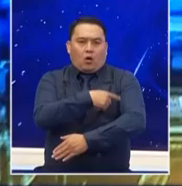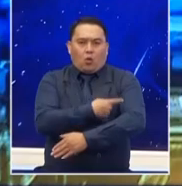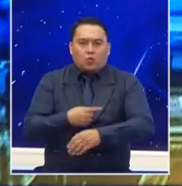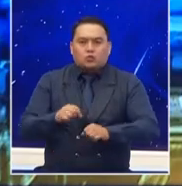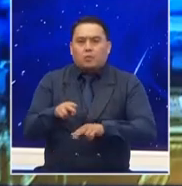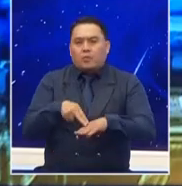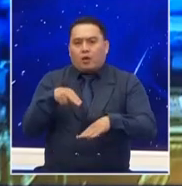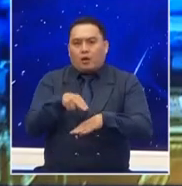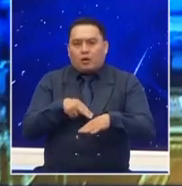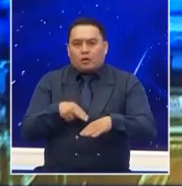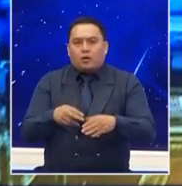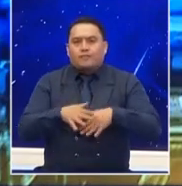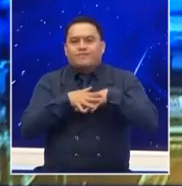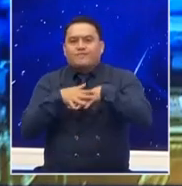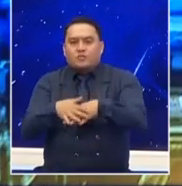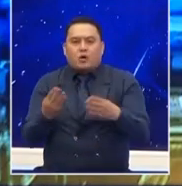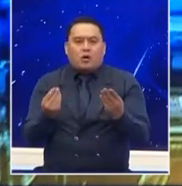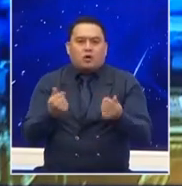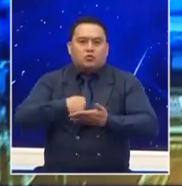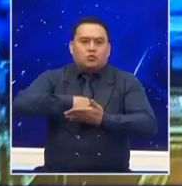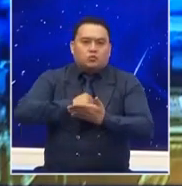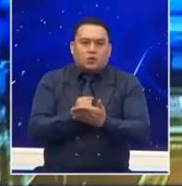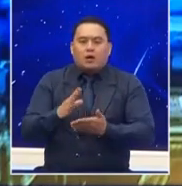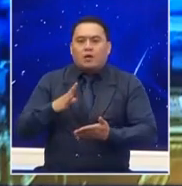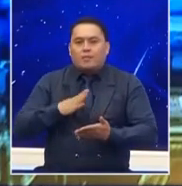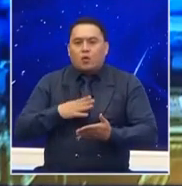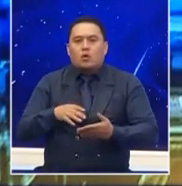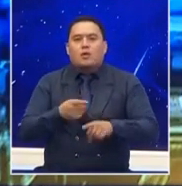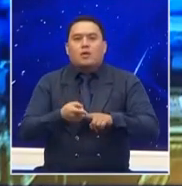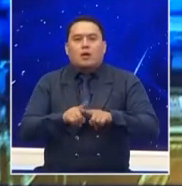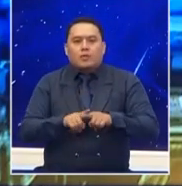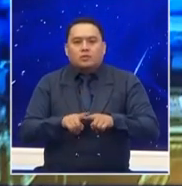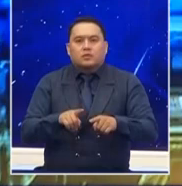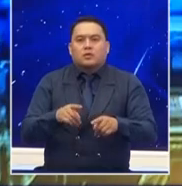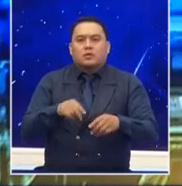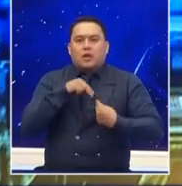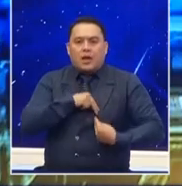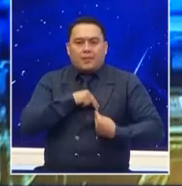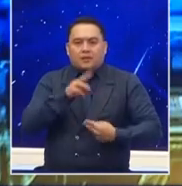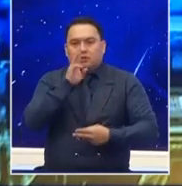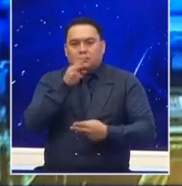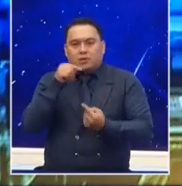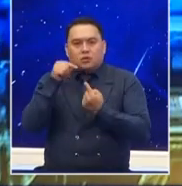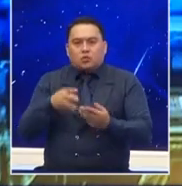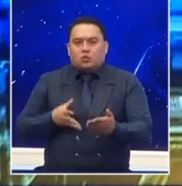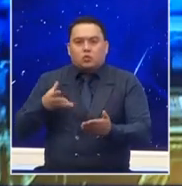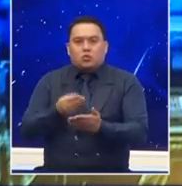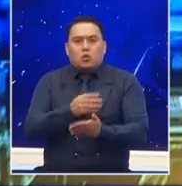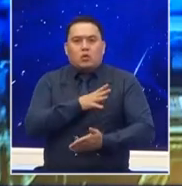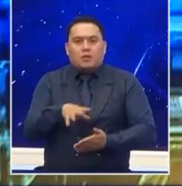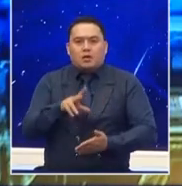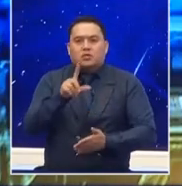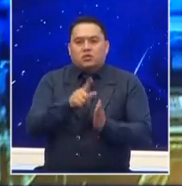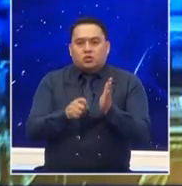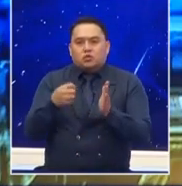қорғау қызметкерлеріне бөлінер қаржы анықталды. Осы күнге дейін індетпен күресіп, алайда тиісті еңбекақылары сәйкесінше төленбеген дәрігерлер